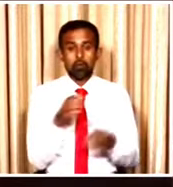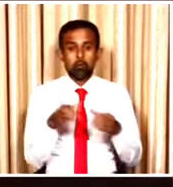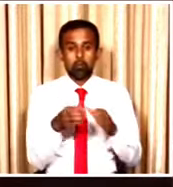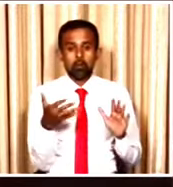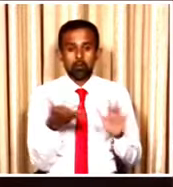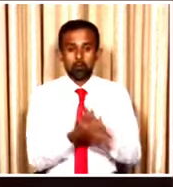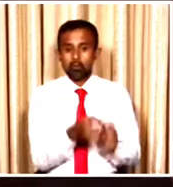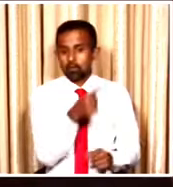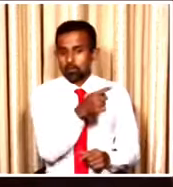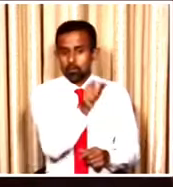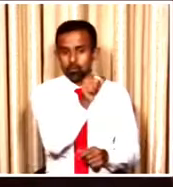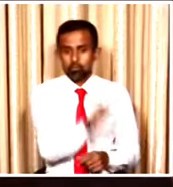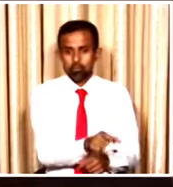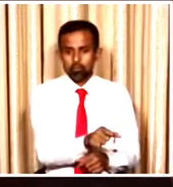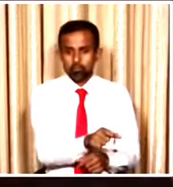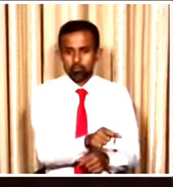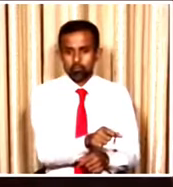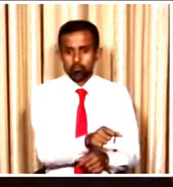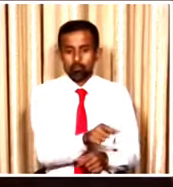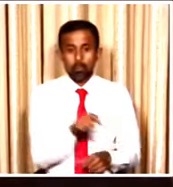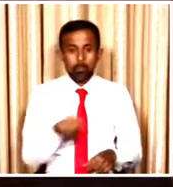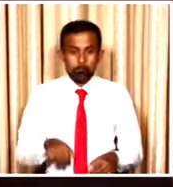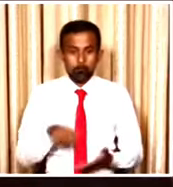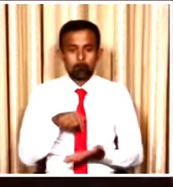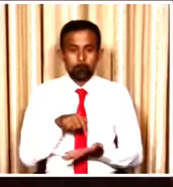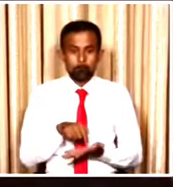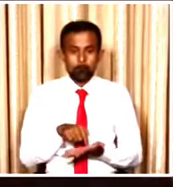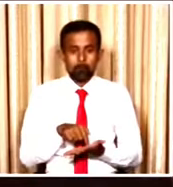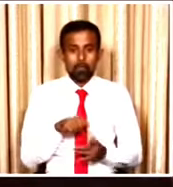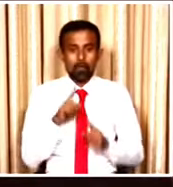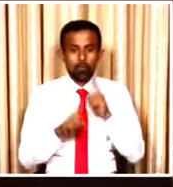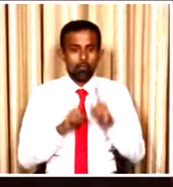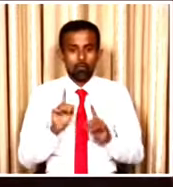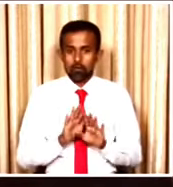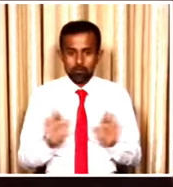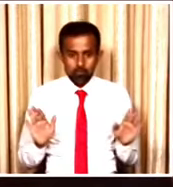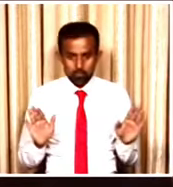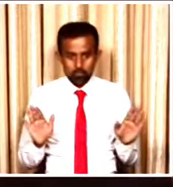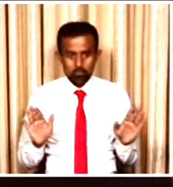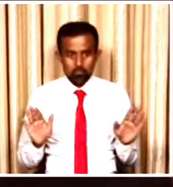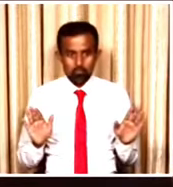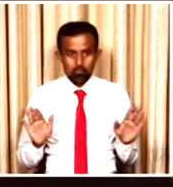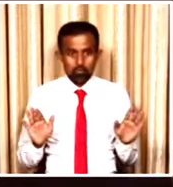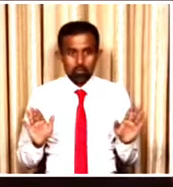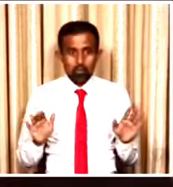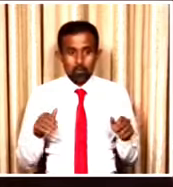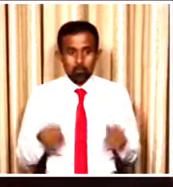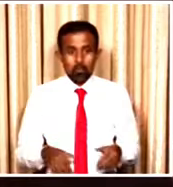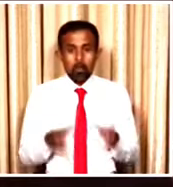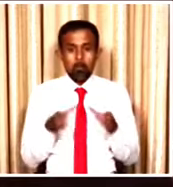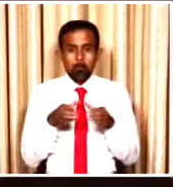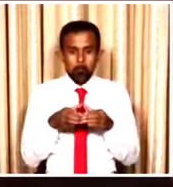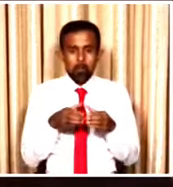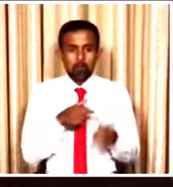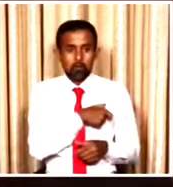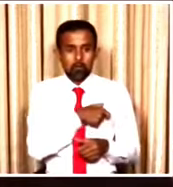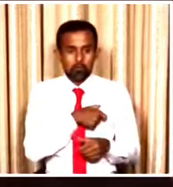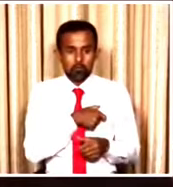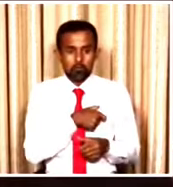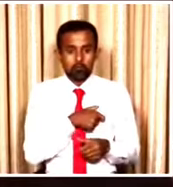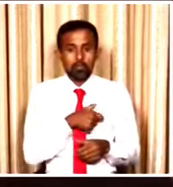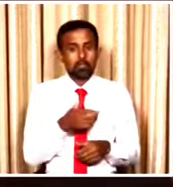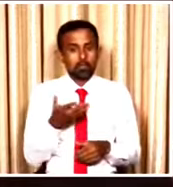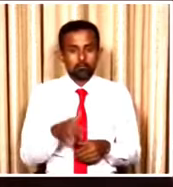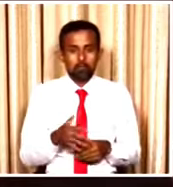වේතුමා. ඉතින් ඒකින්ද අපි මේ වගේ තැන්වල මේවා කතා නොකළ යුතුයි. ඉතින් ඒකින්ද මේ පක්ෂ නායකත්වයේ වශයෙන් ඉඳලා